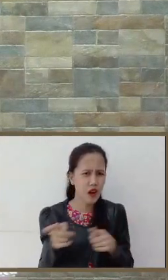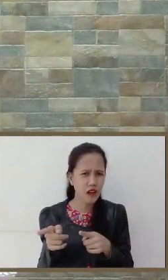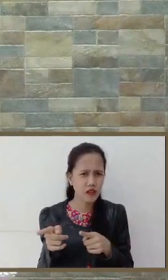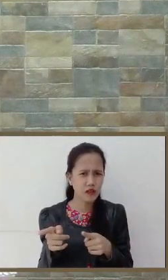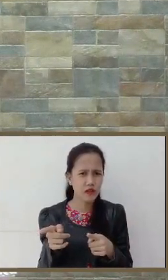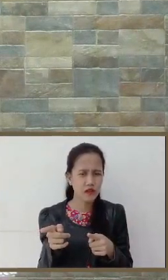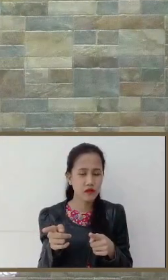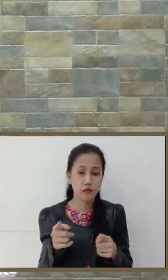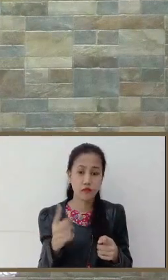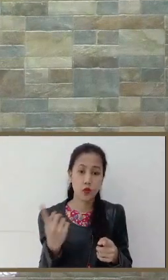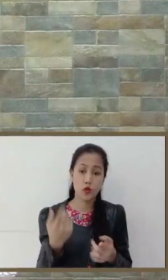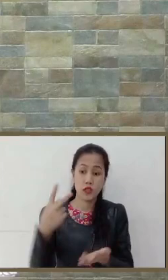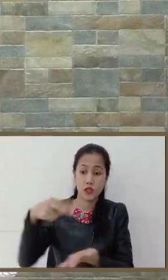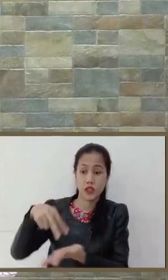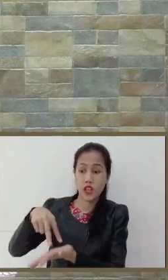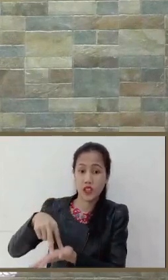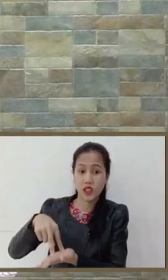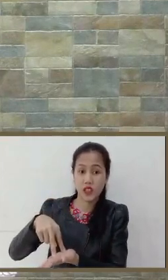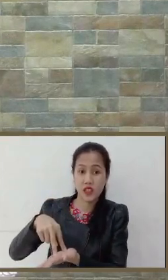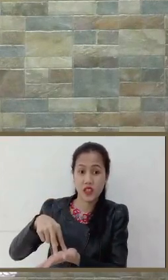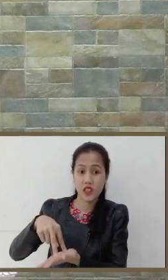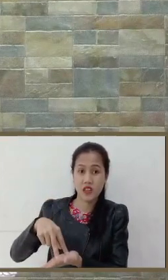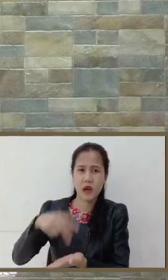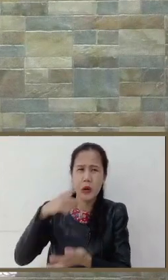harapan, umiyak lang?